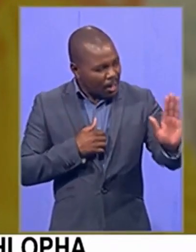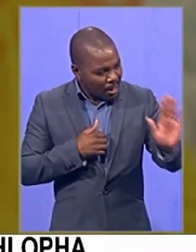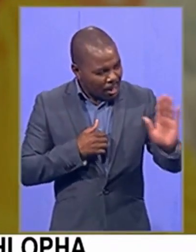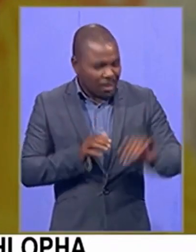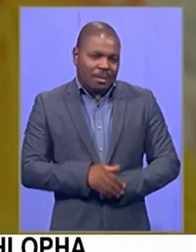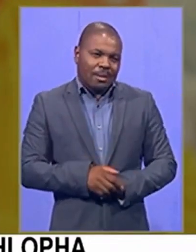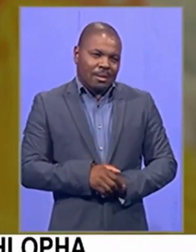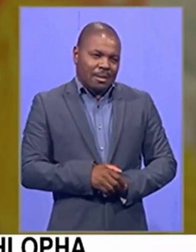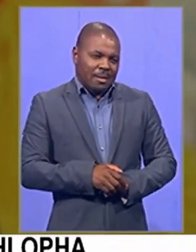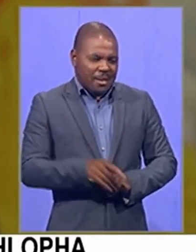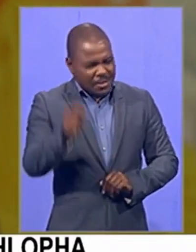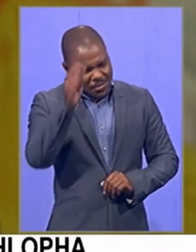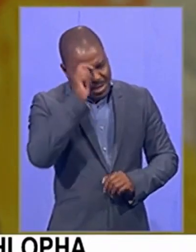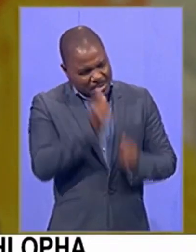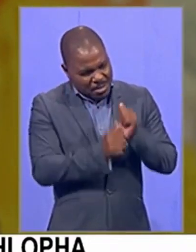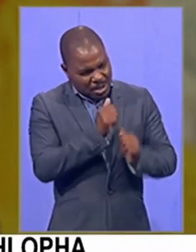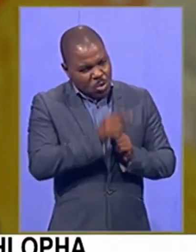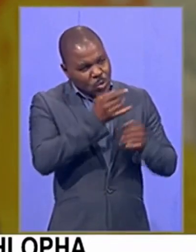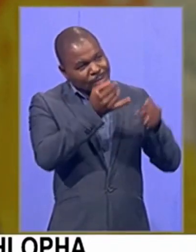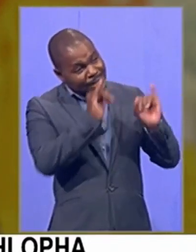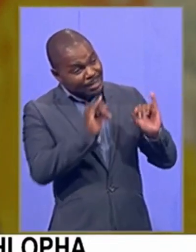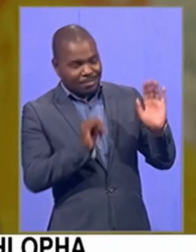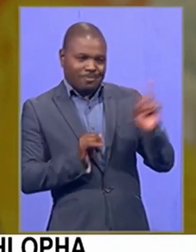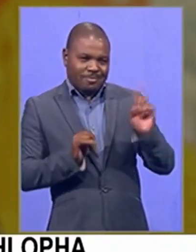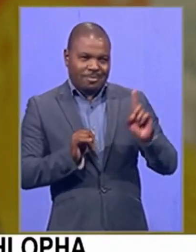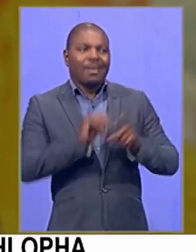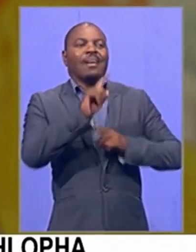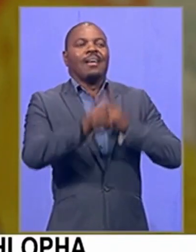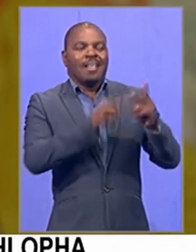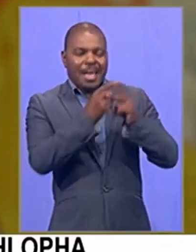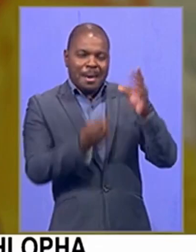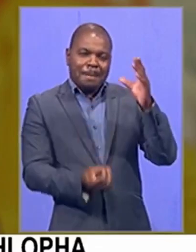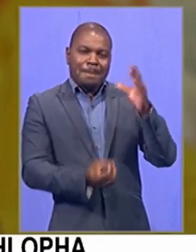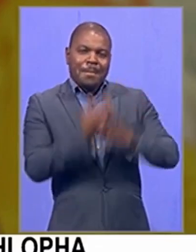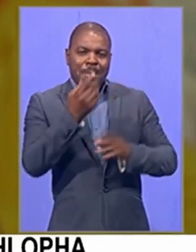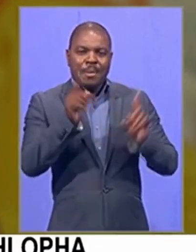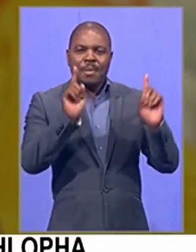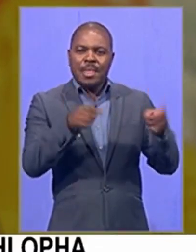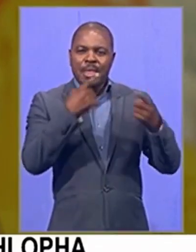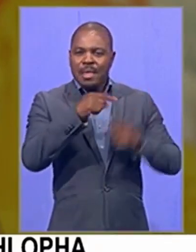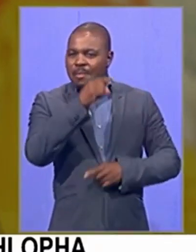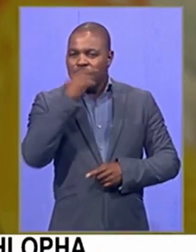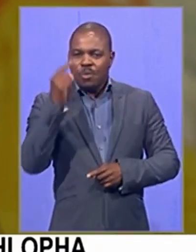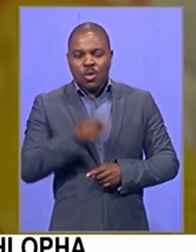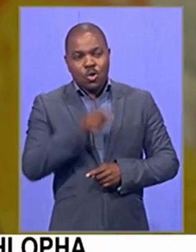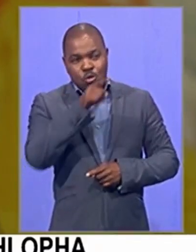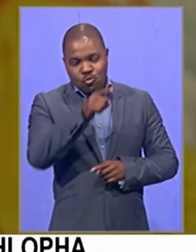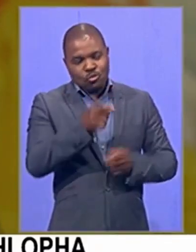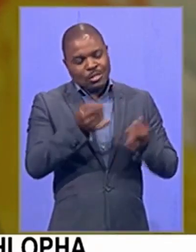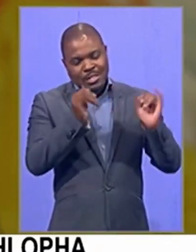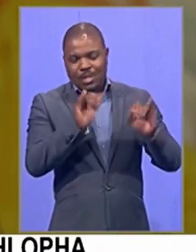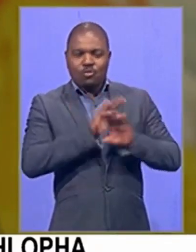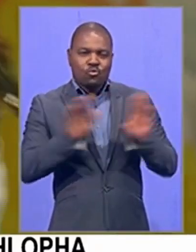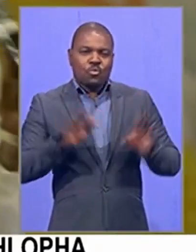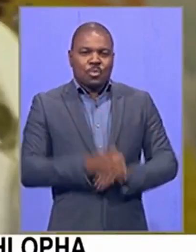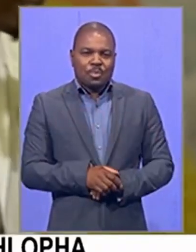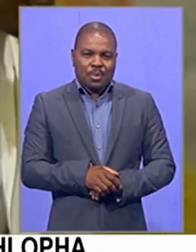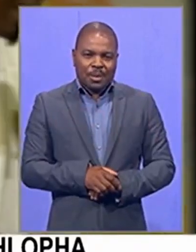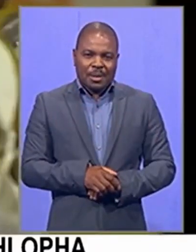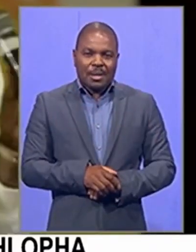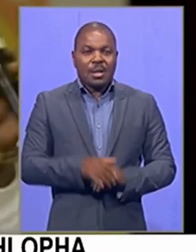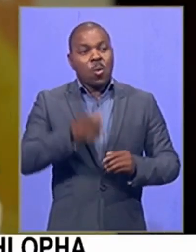mfethu ungazoba serious wavele wasuka waqampa ingoma naye wathi ungazoba serious